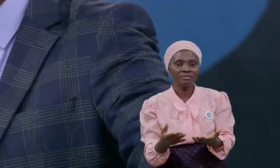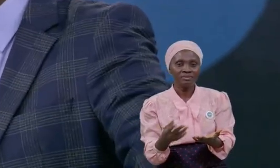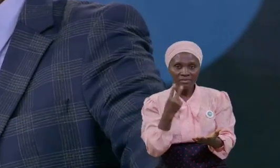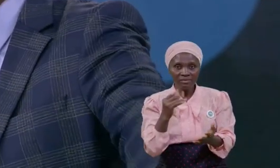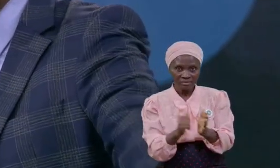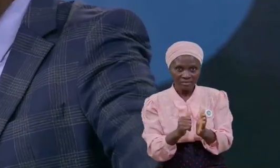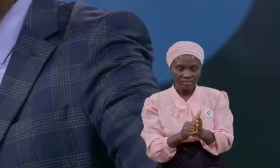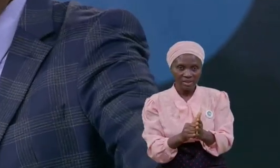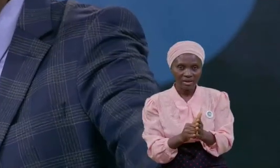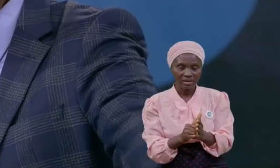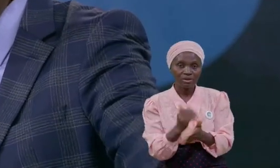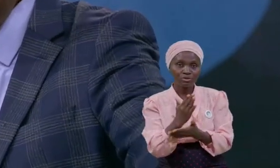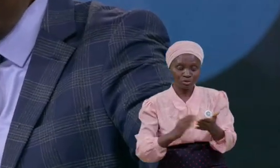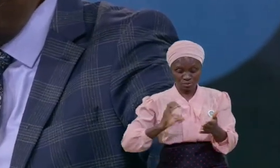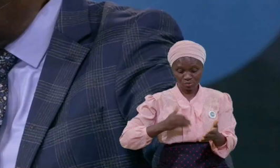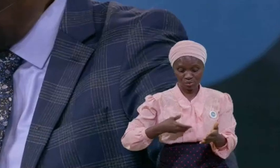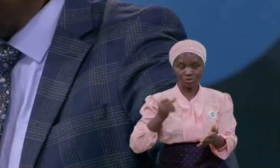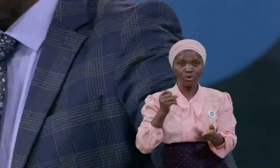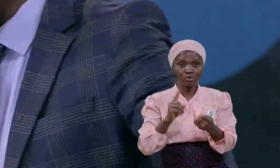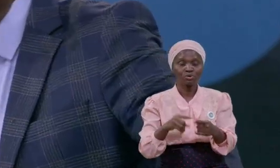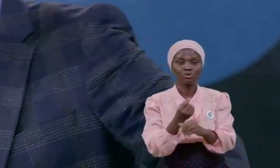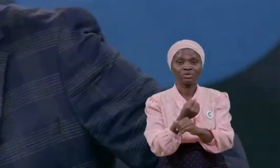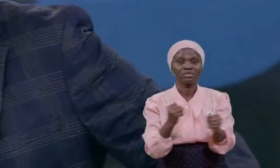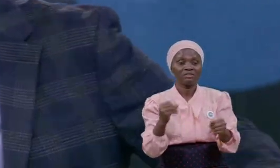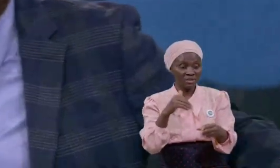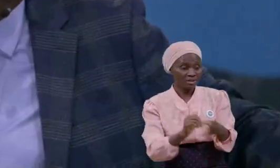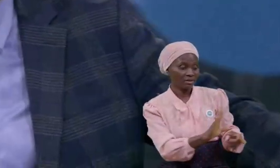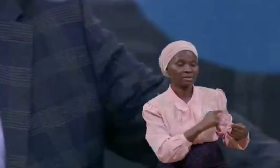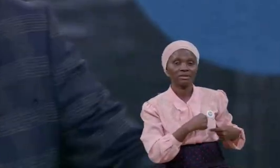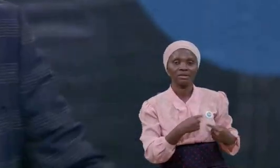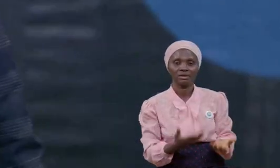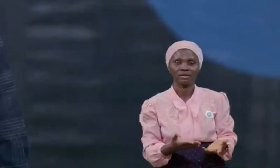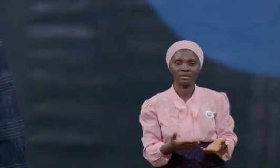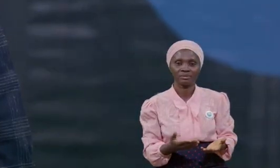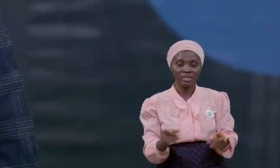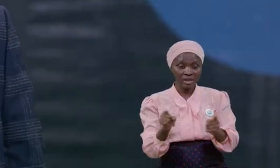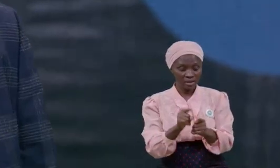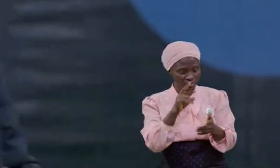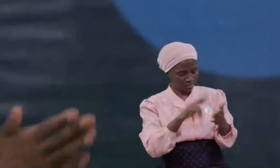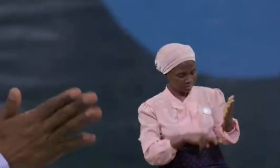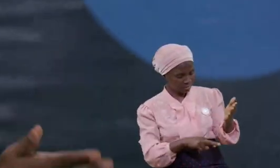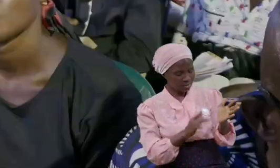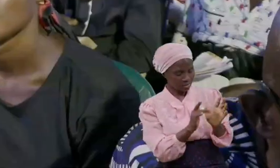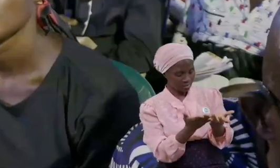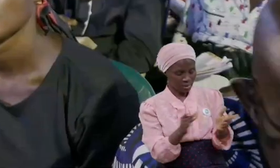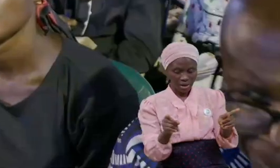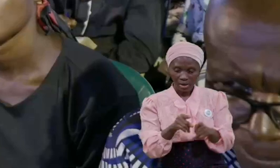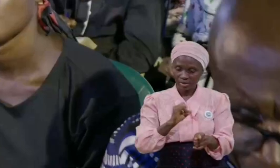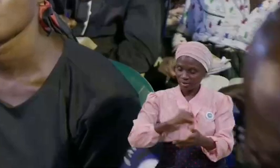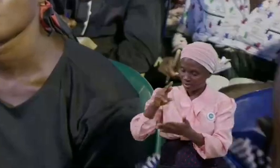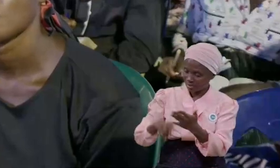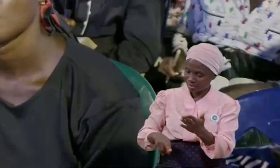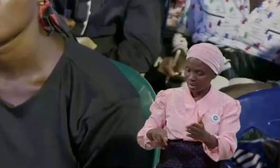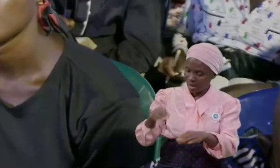esprit dans le cœur, comme je regarde les Écritures, quand je regarde les disciples de Christ, quand je